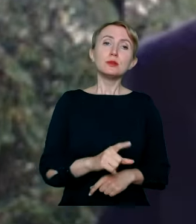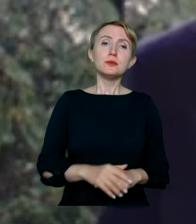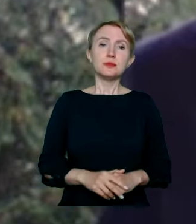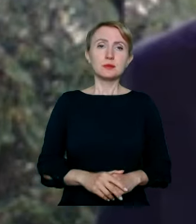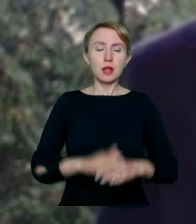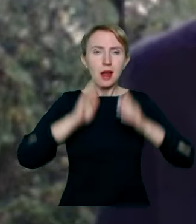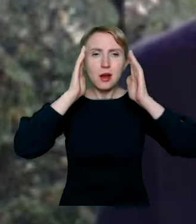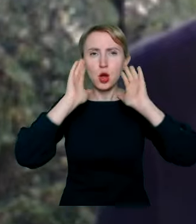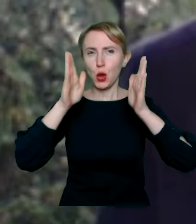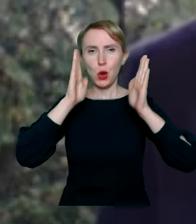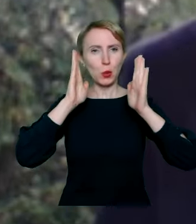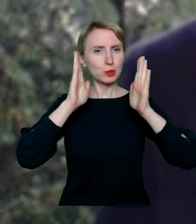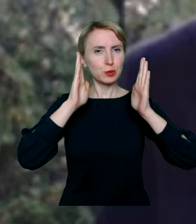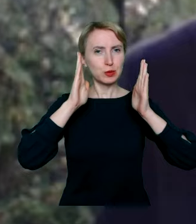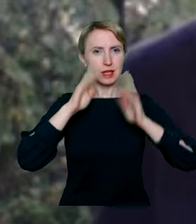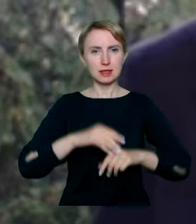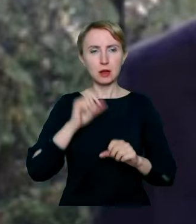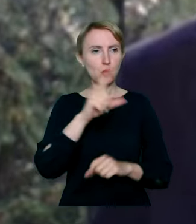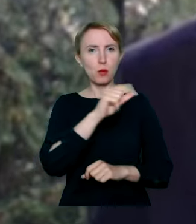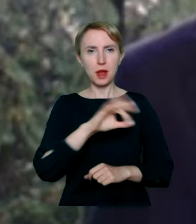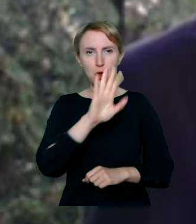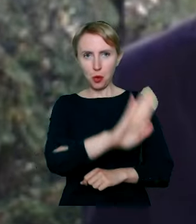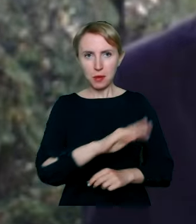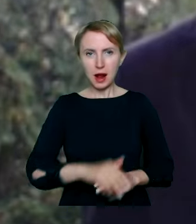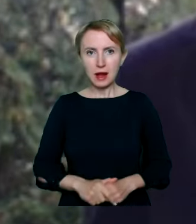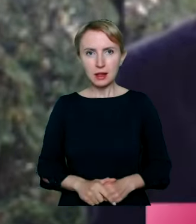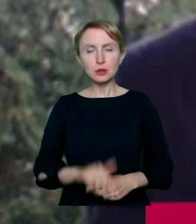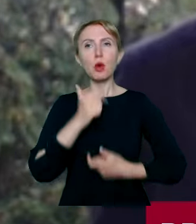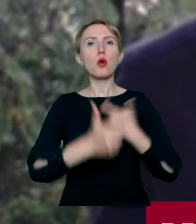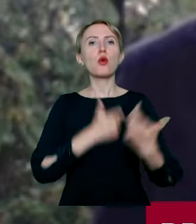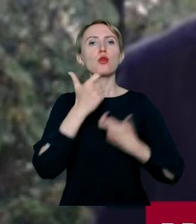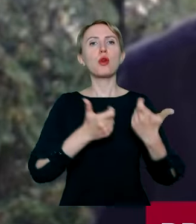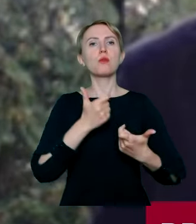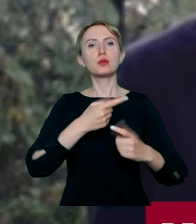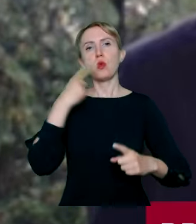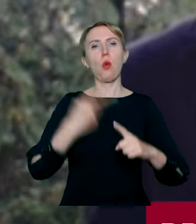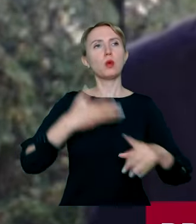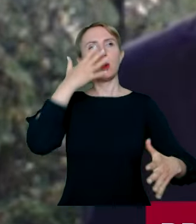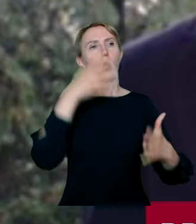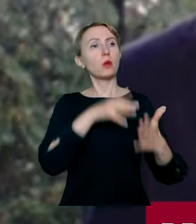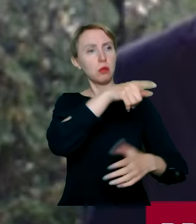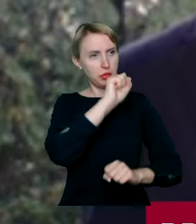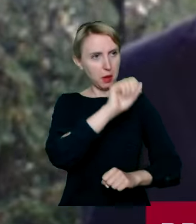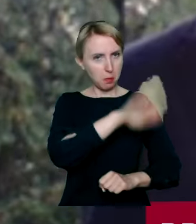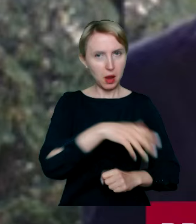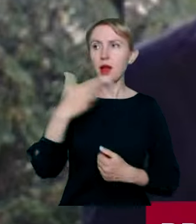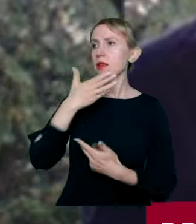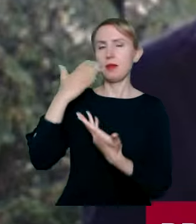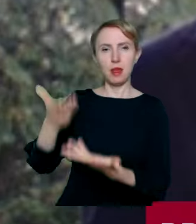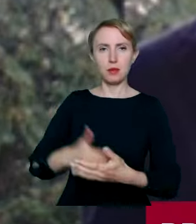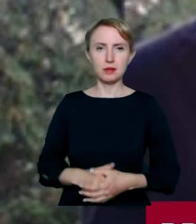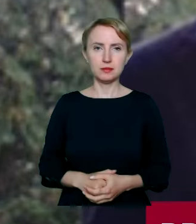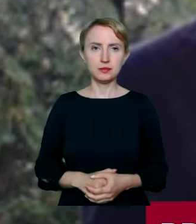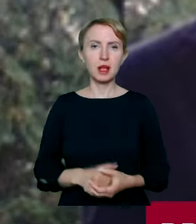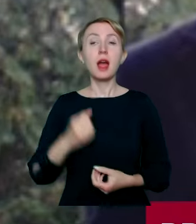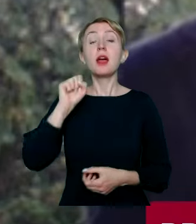obsesja w środowisku Platformy Obywatelskiej, żeby dokonywać arbitralnej oceny, kto jest demokratą, a kto nie jest. Znaczy demokratą